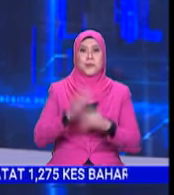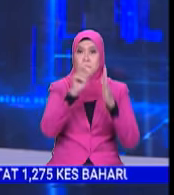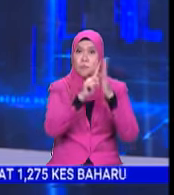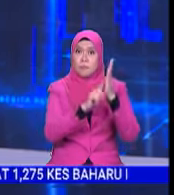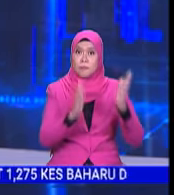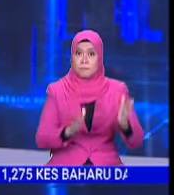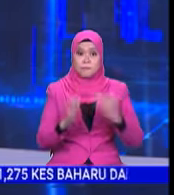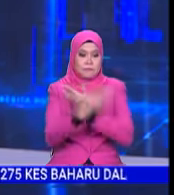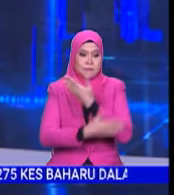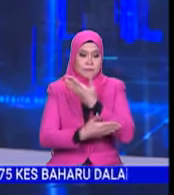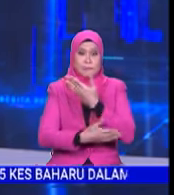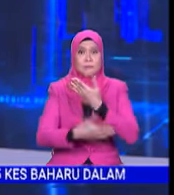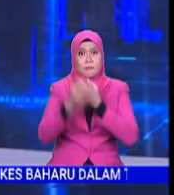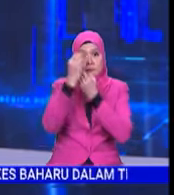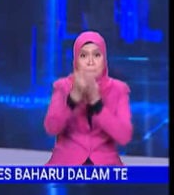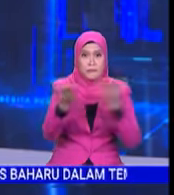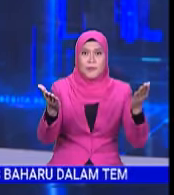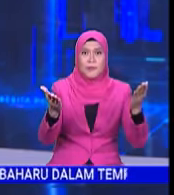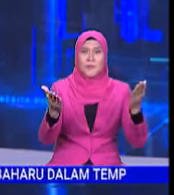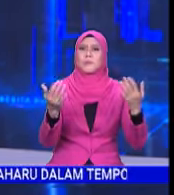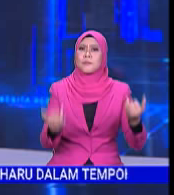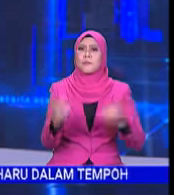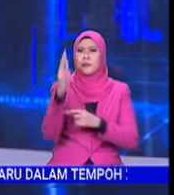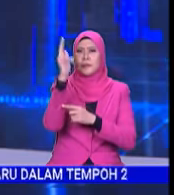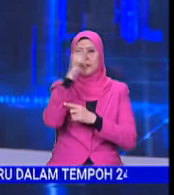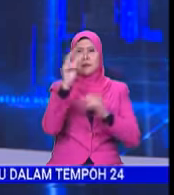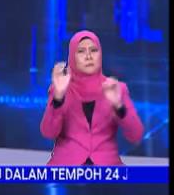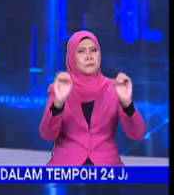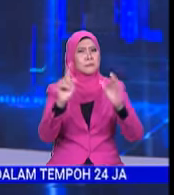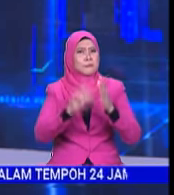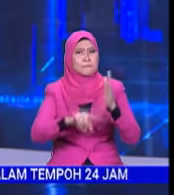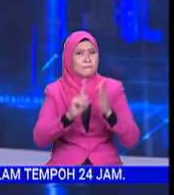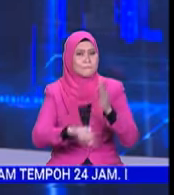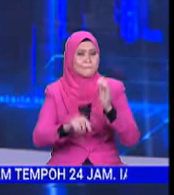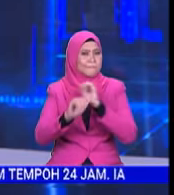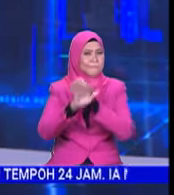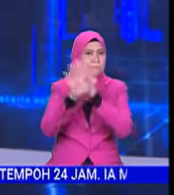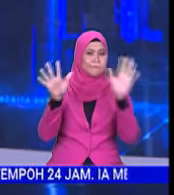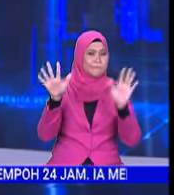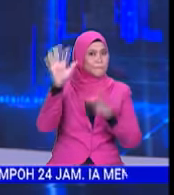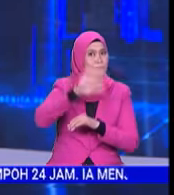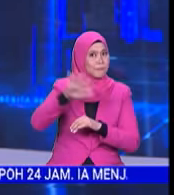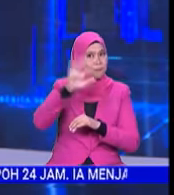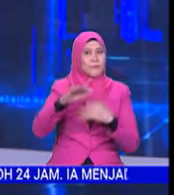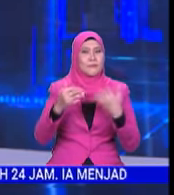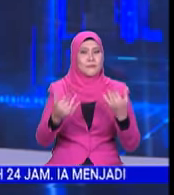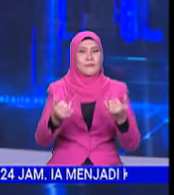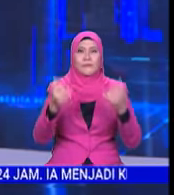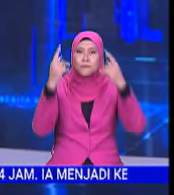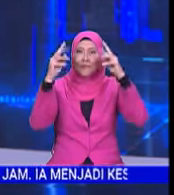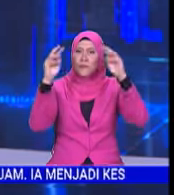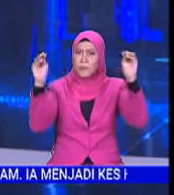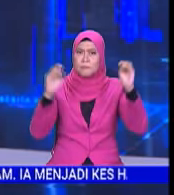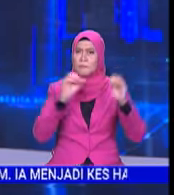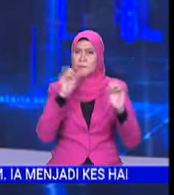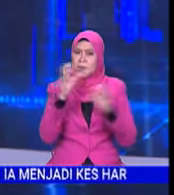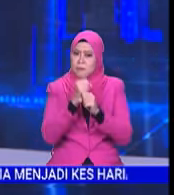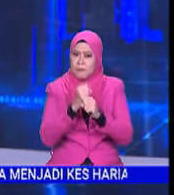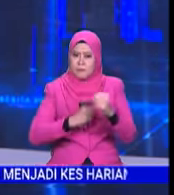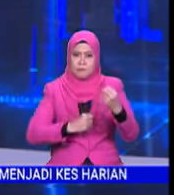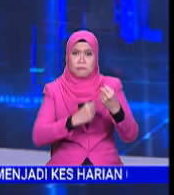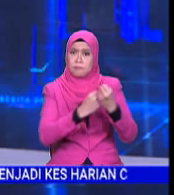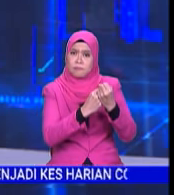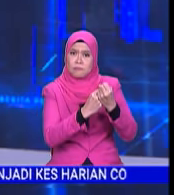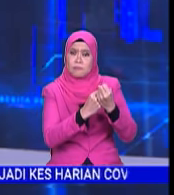sebuah kenyataan memaklumkan buat masa ini kerajaan tidak mempunyai apa-apa fakta jelas menunjukkan bahawa Tan Sri Muhyiddin tidak lagi mendapat